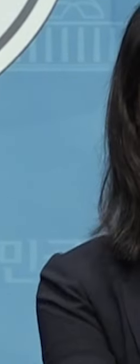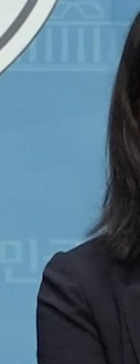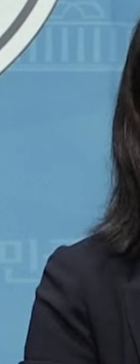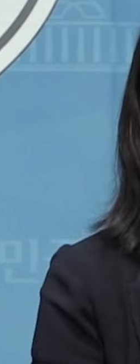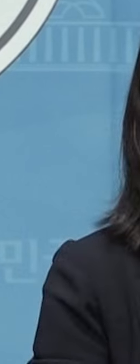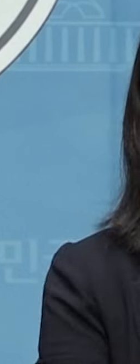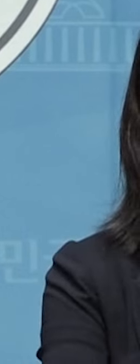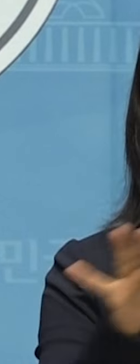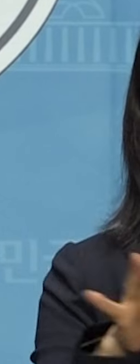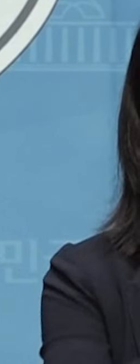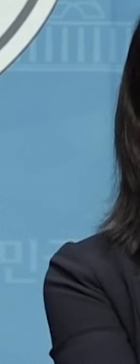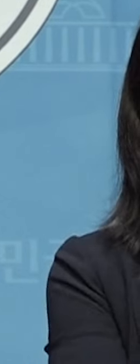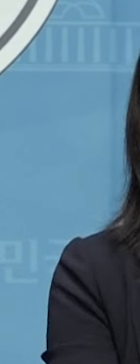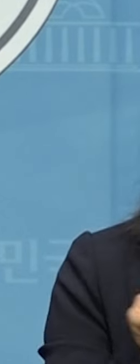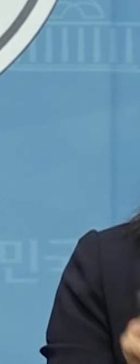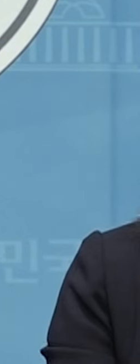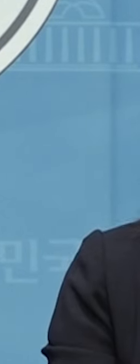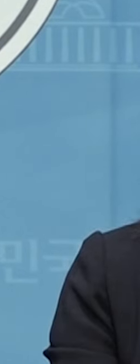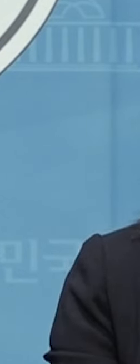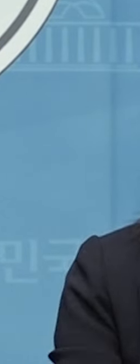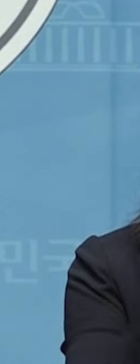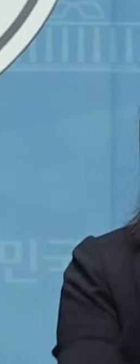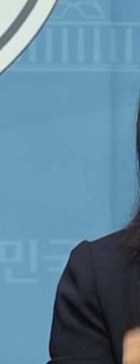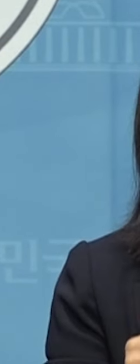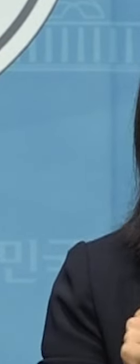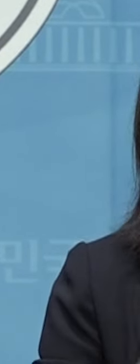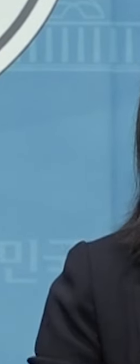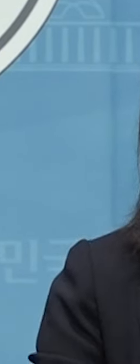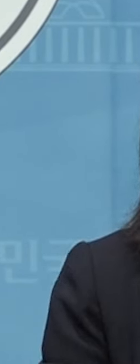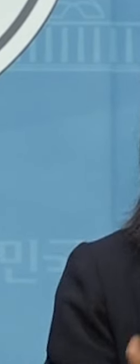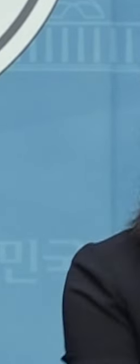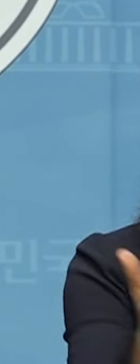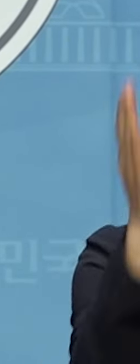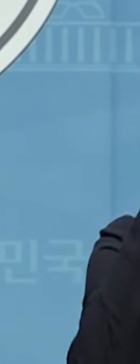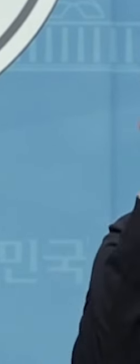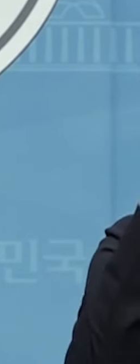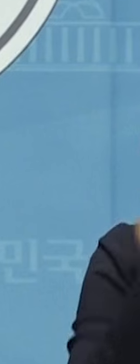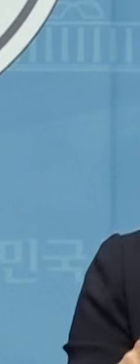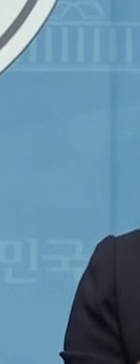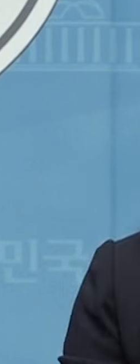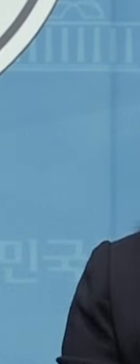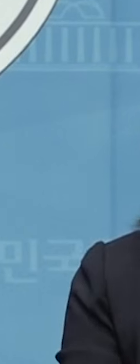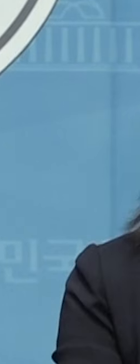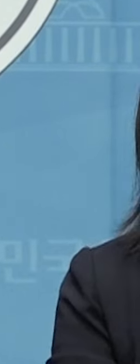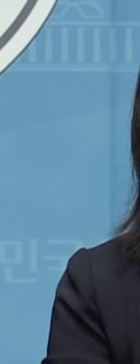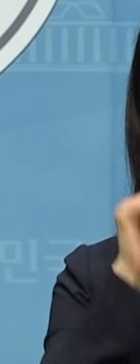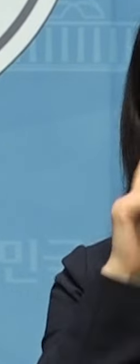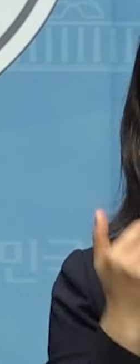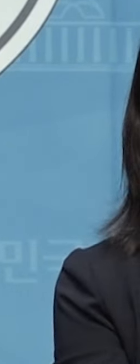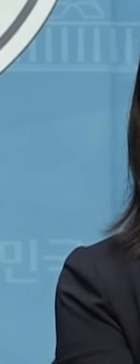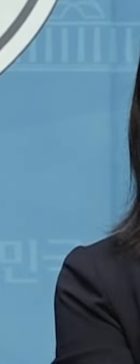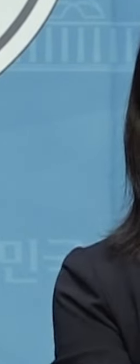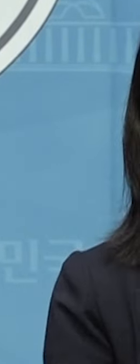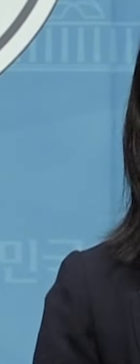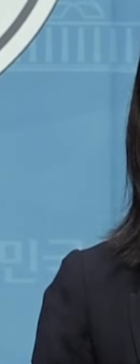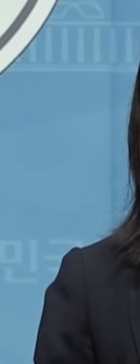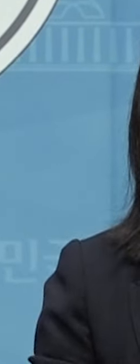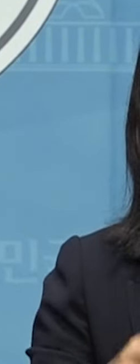추천권 특검의 대국민 브리핑입니다 여당은 각각에 대해 특검의